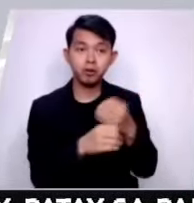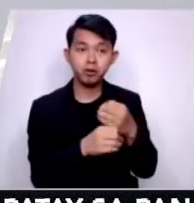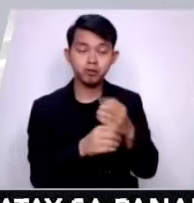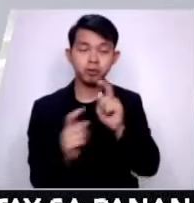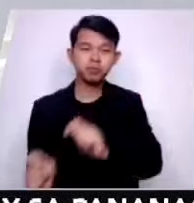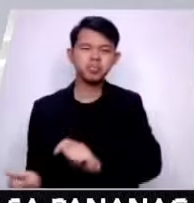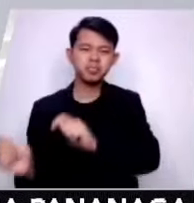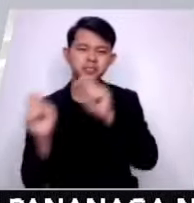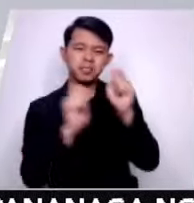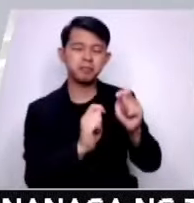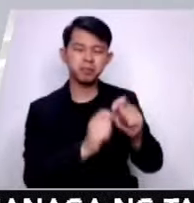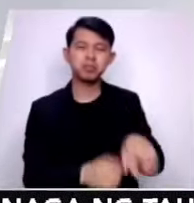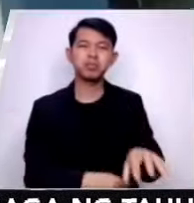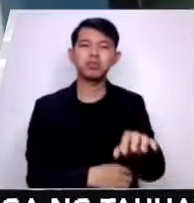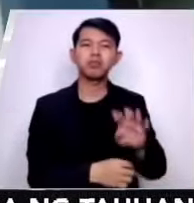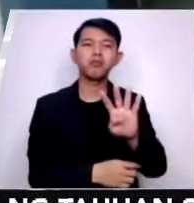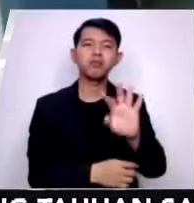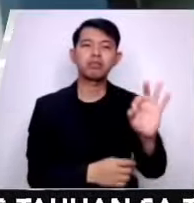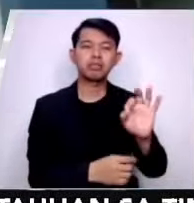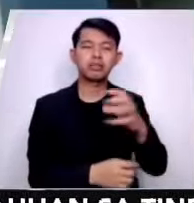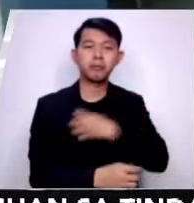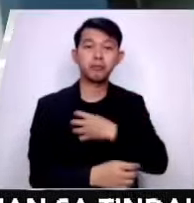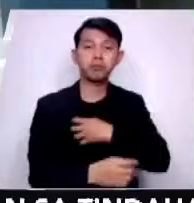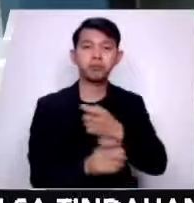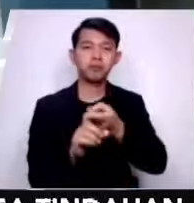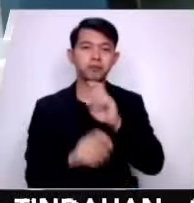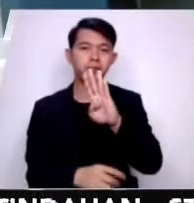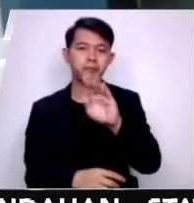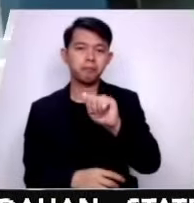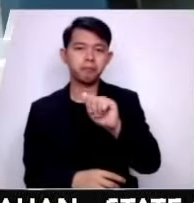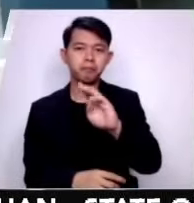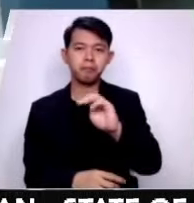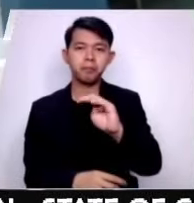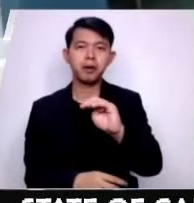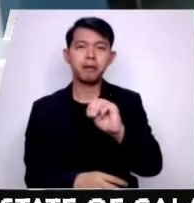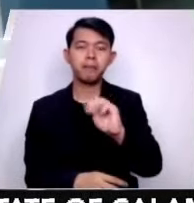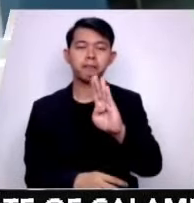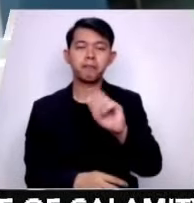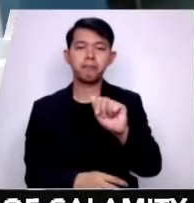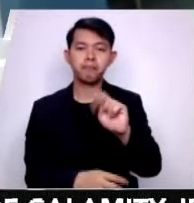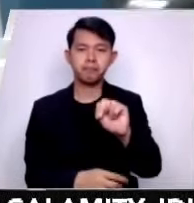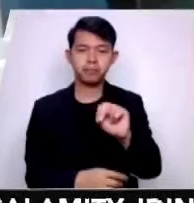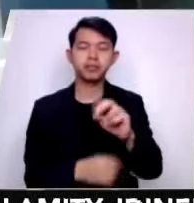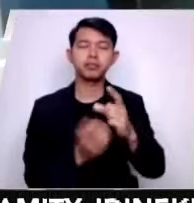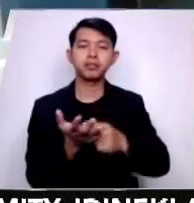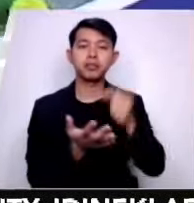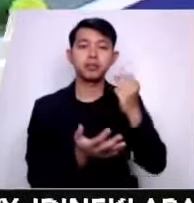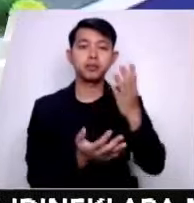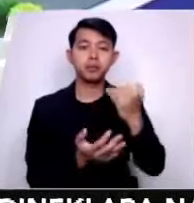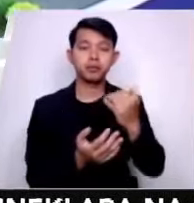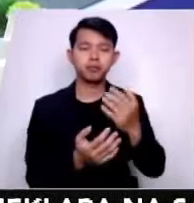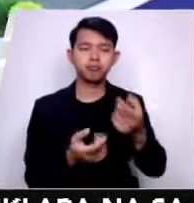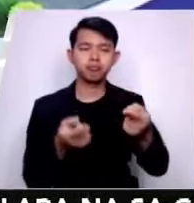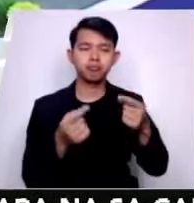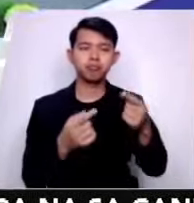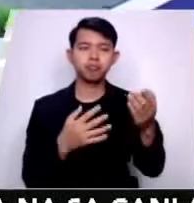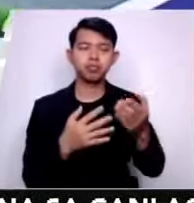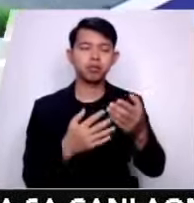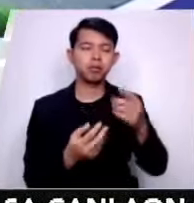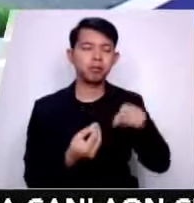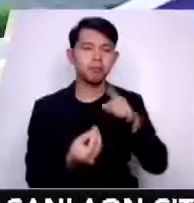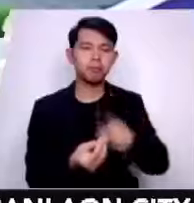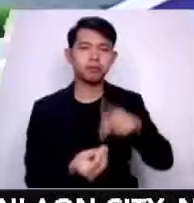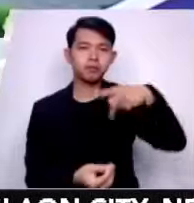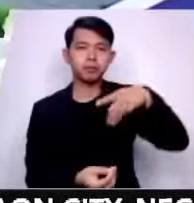ng Bambantarlac. Iniimbestigahan sila sa posibleng kapabayaan dahil sa illegal na pogo activities sa